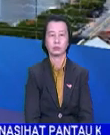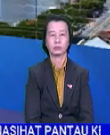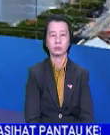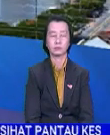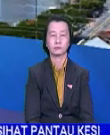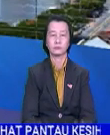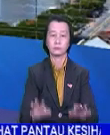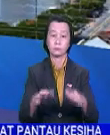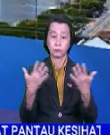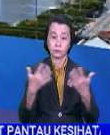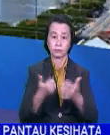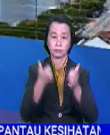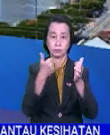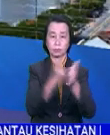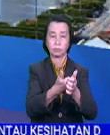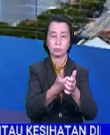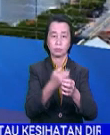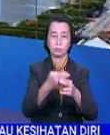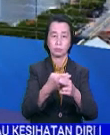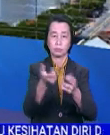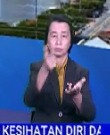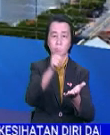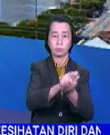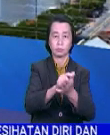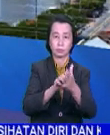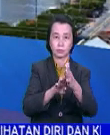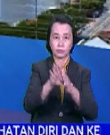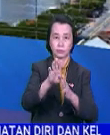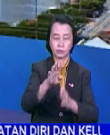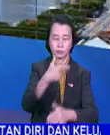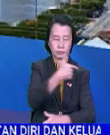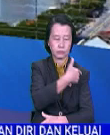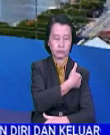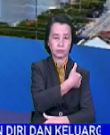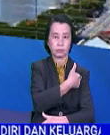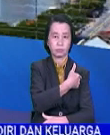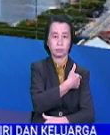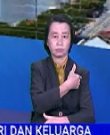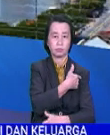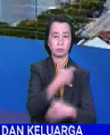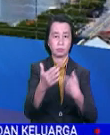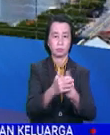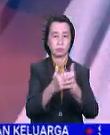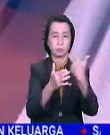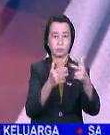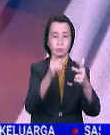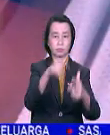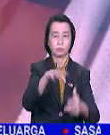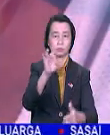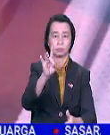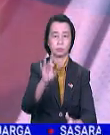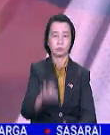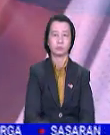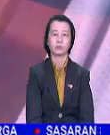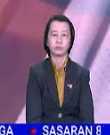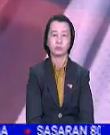a b Dores terusnya kita ikuti ringkasan laporan prestasi vaksinasi Trawas tekad 13 ogos